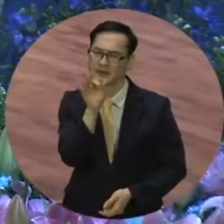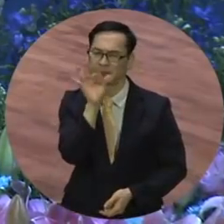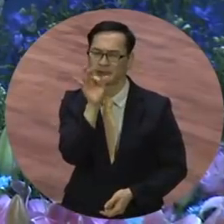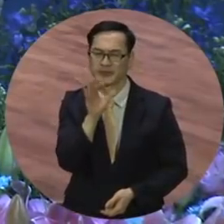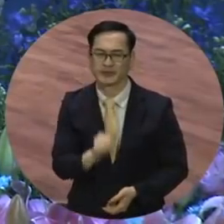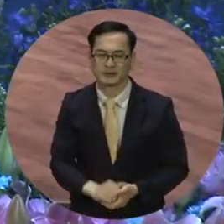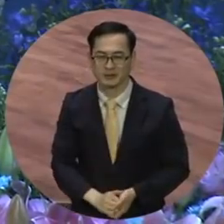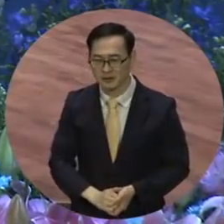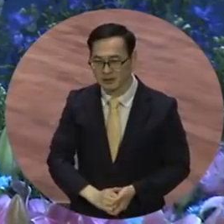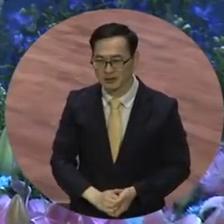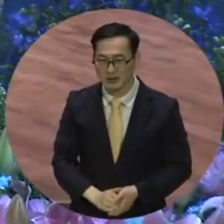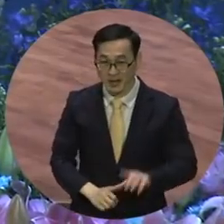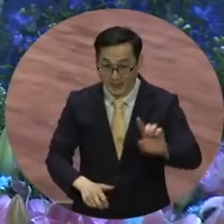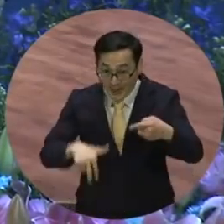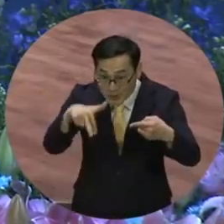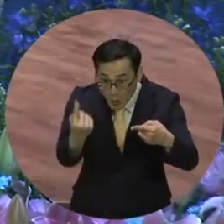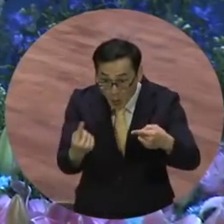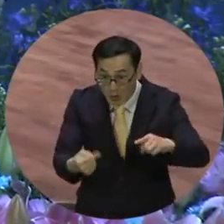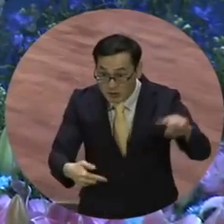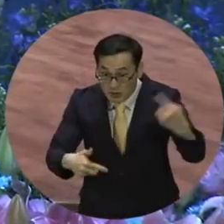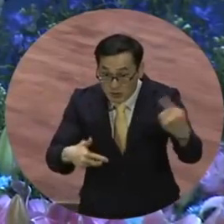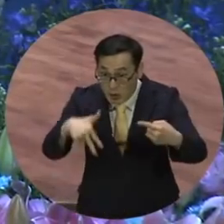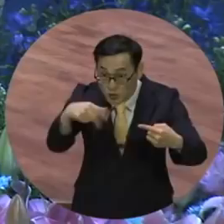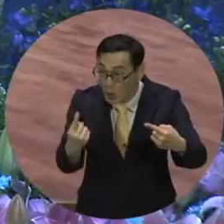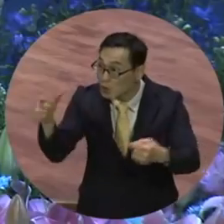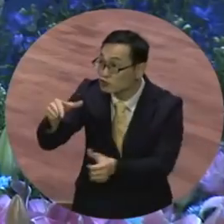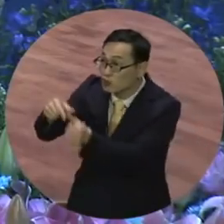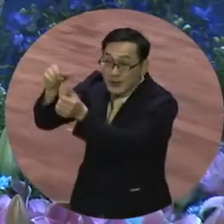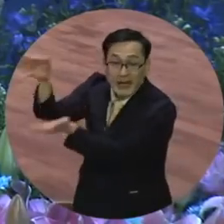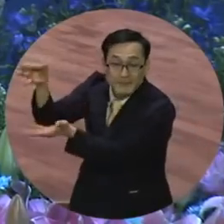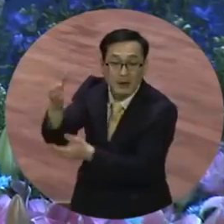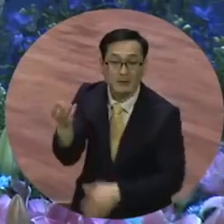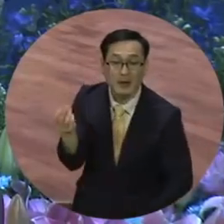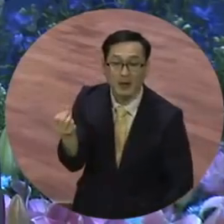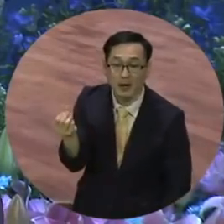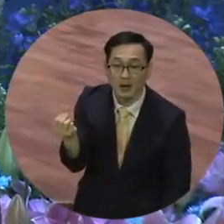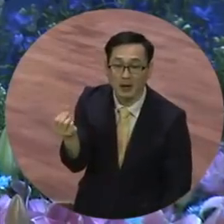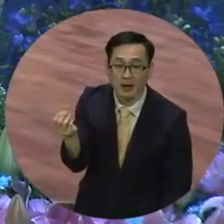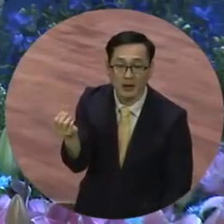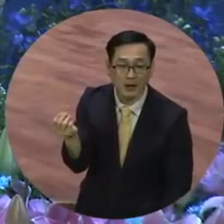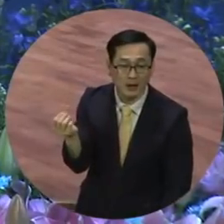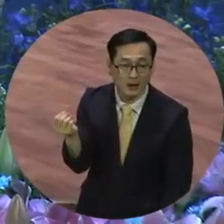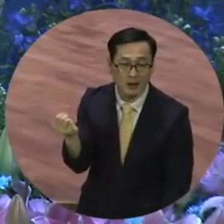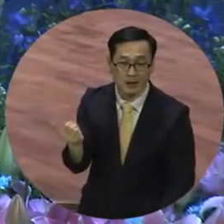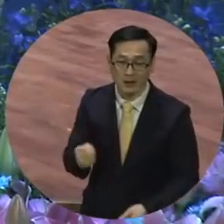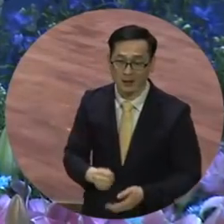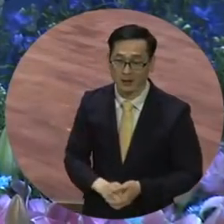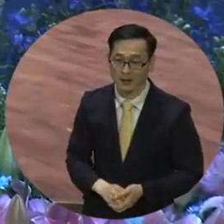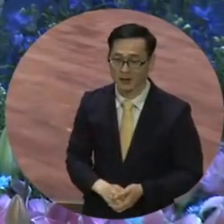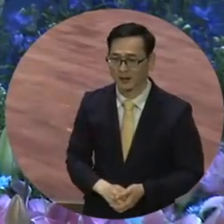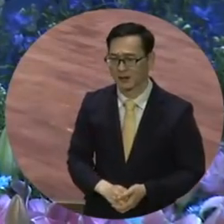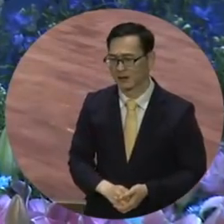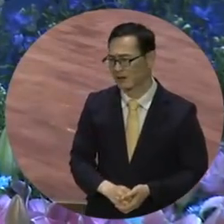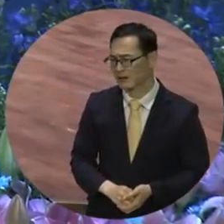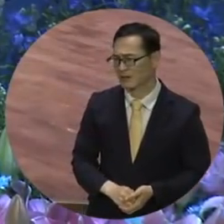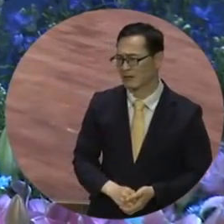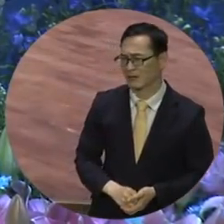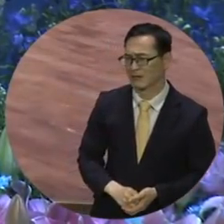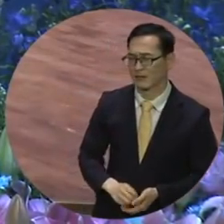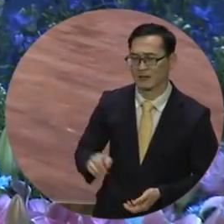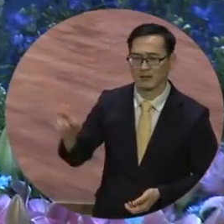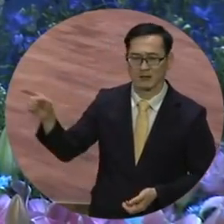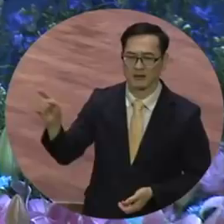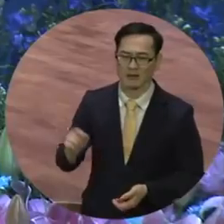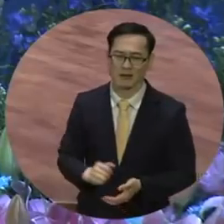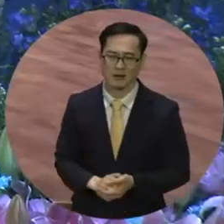아니 1조입니까? 100조입니까? 1000조입니까? 그 갚으라면 갚겠냐고요. 그러니까 안 되기